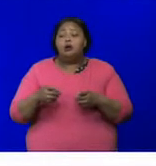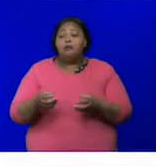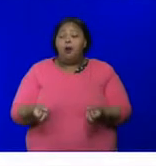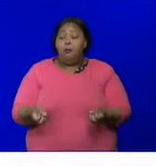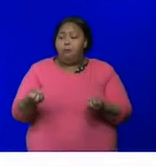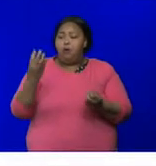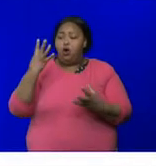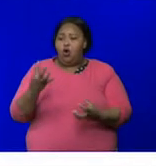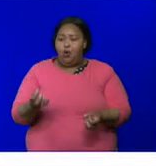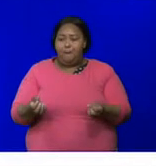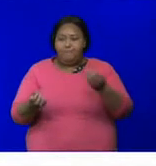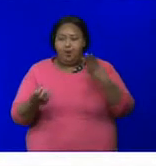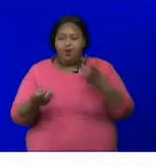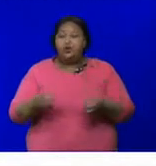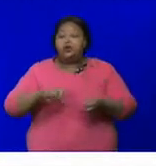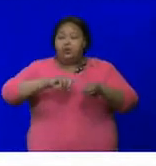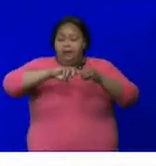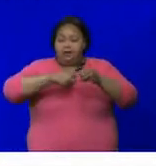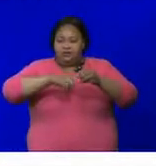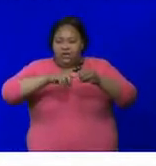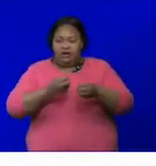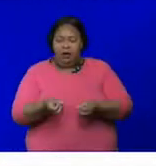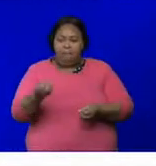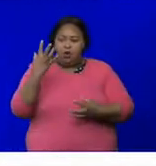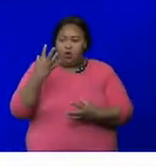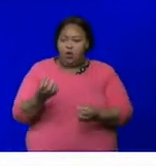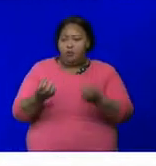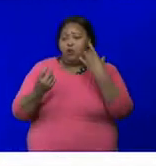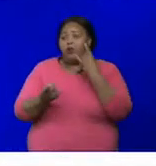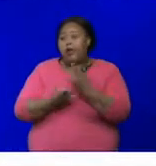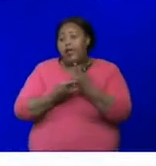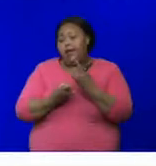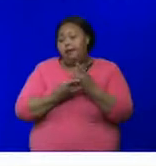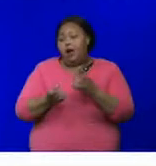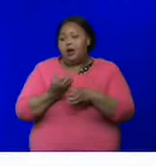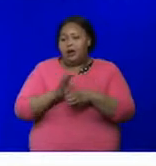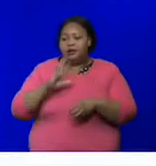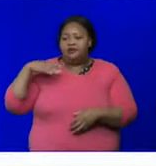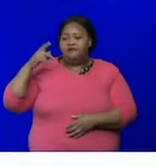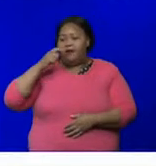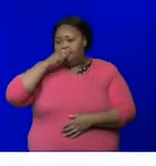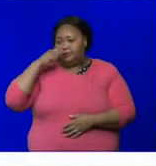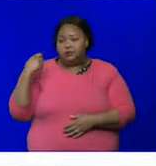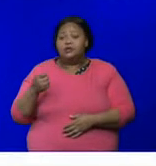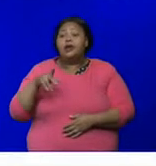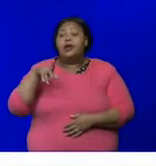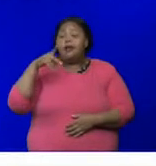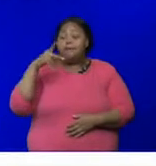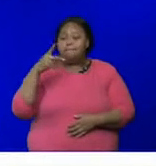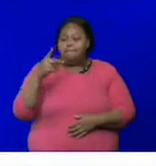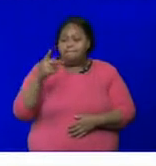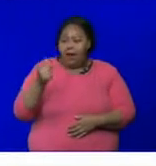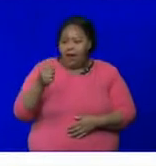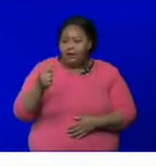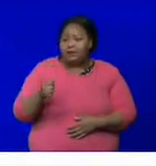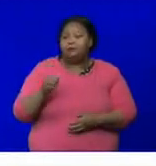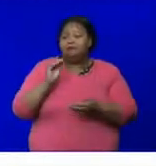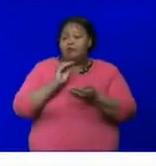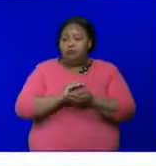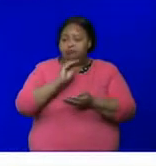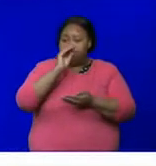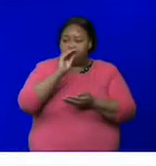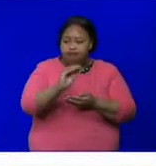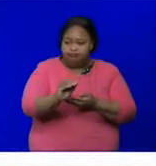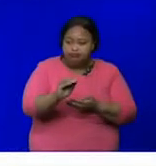eMelika kulekelela live le-Ukraine. Le mali tawusebenta kuthenga tiqhumane letisembile ma-rocket systems